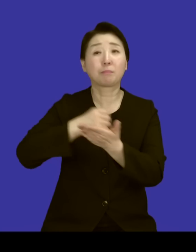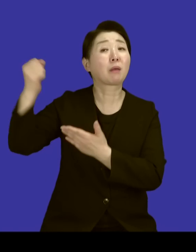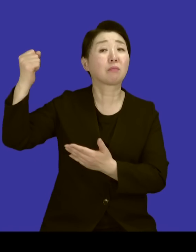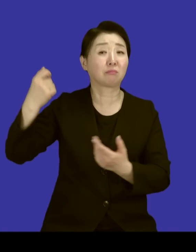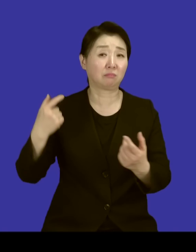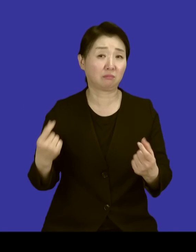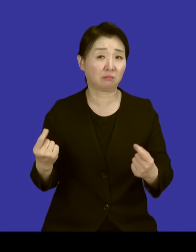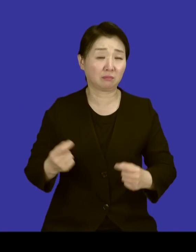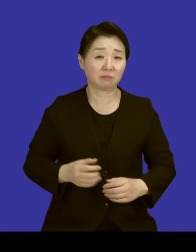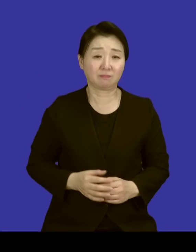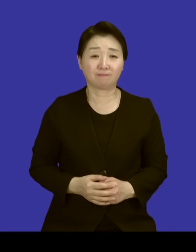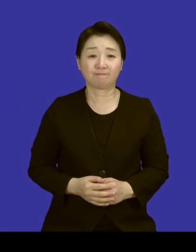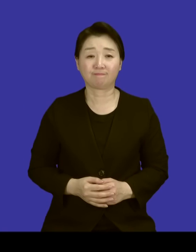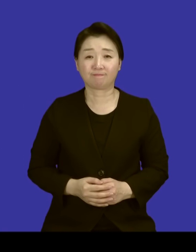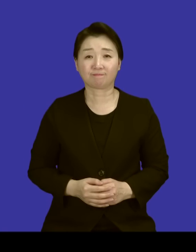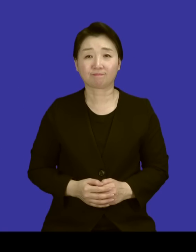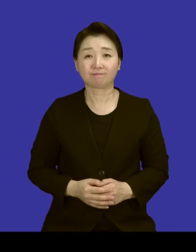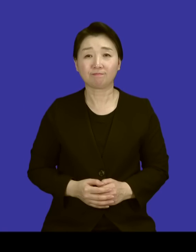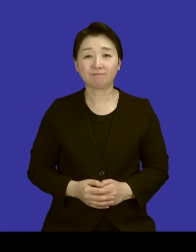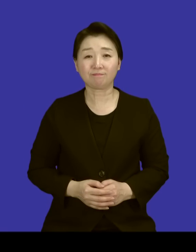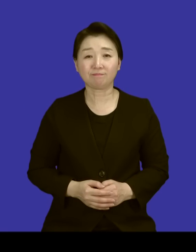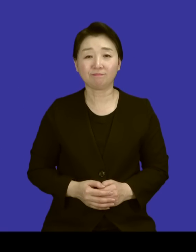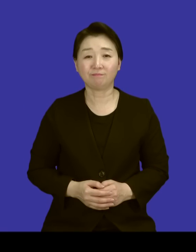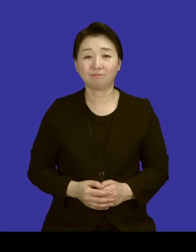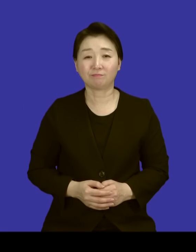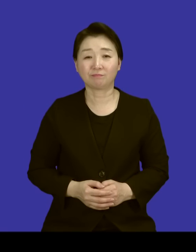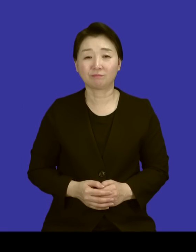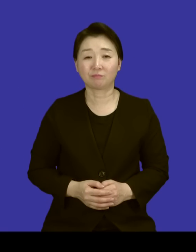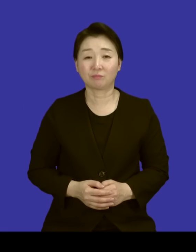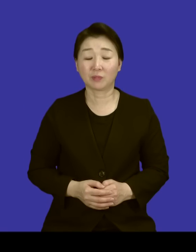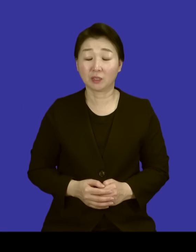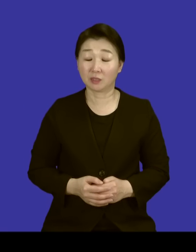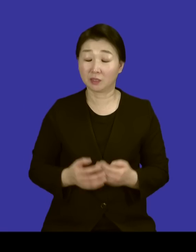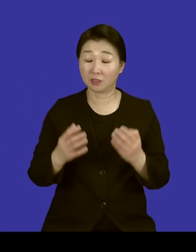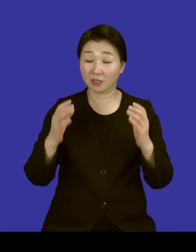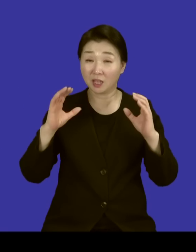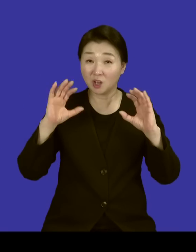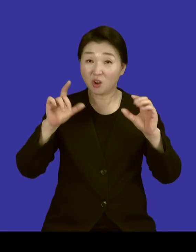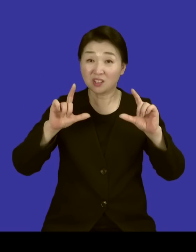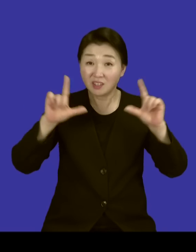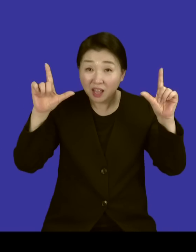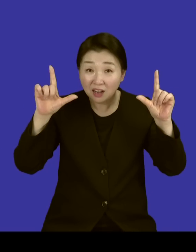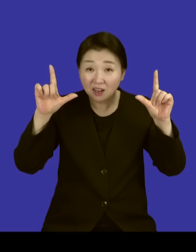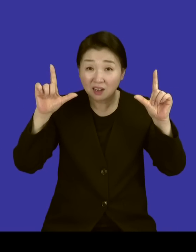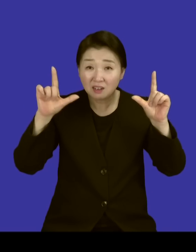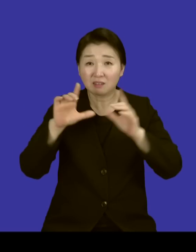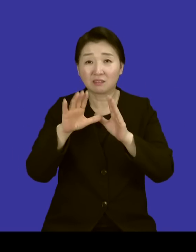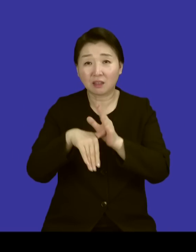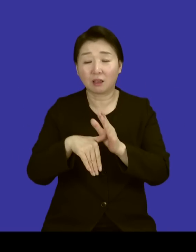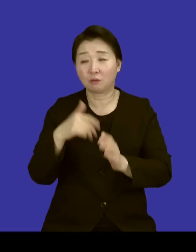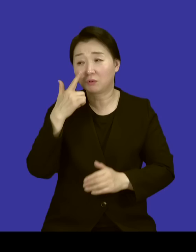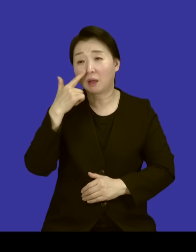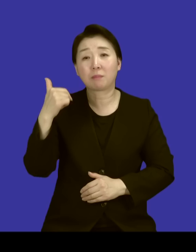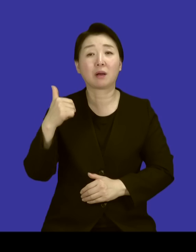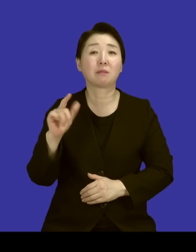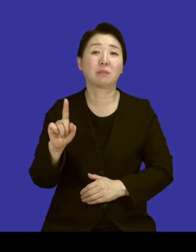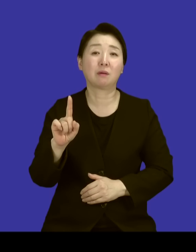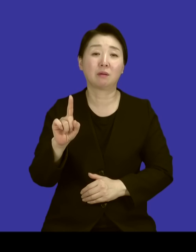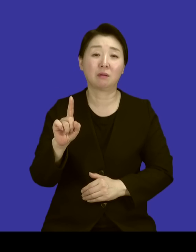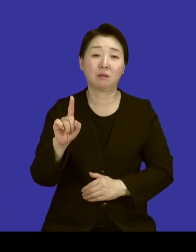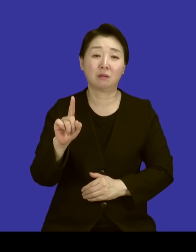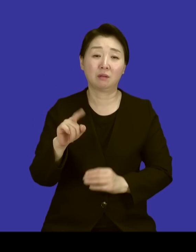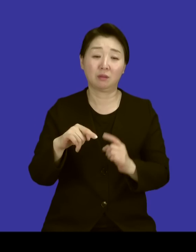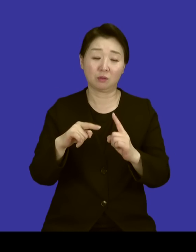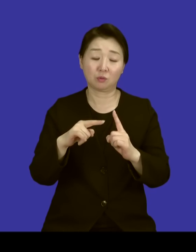거잖아요. 예. 그렇죠. 가령 뭐 어린이날 네. 이런 날 드시면 저희 아버지는 이제 교인